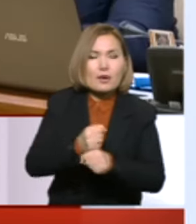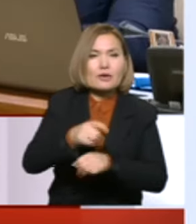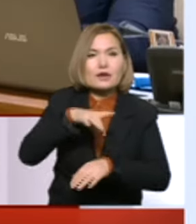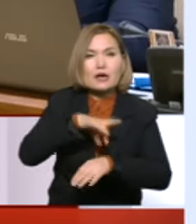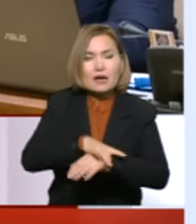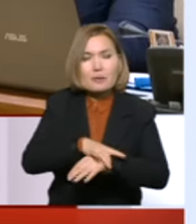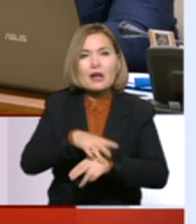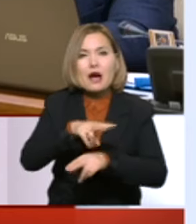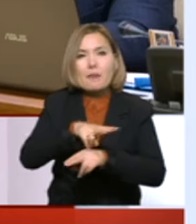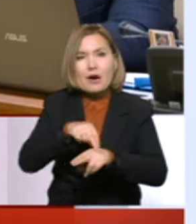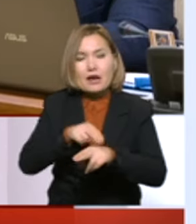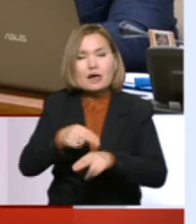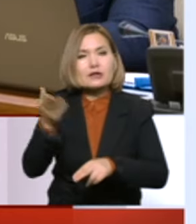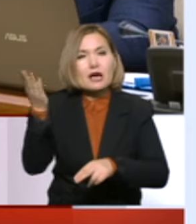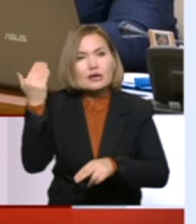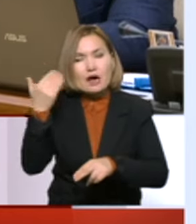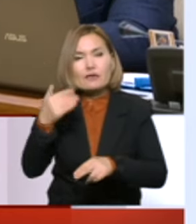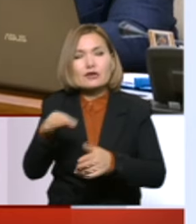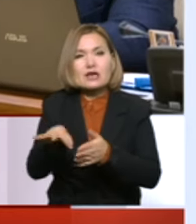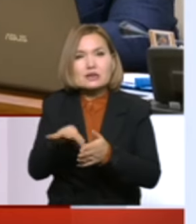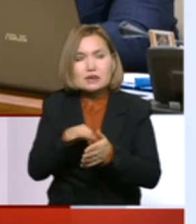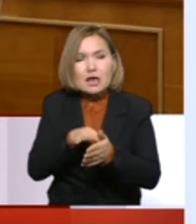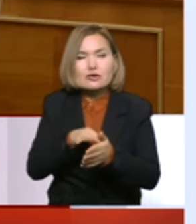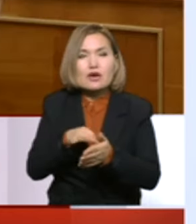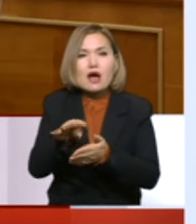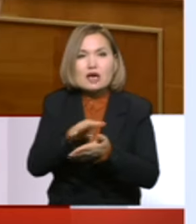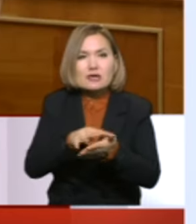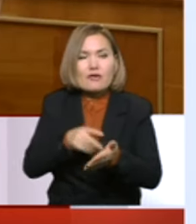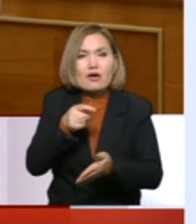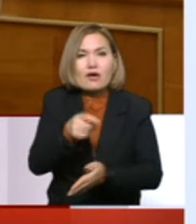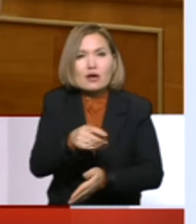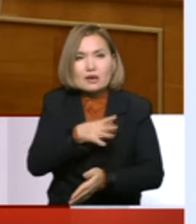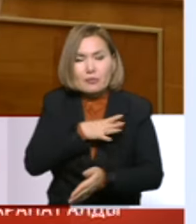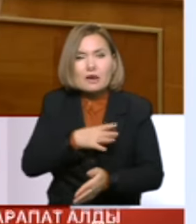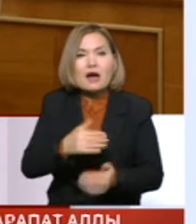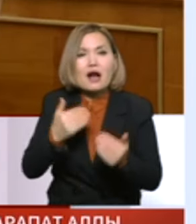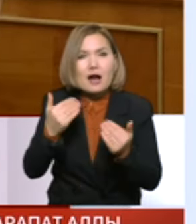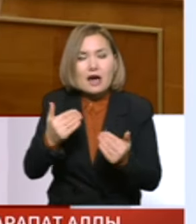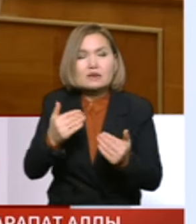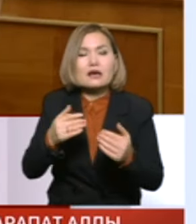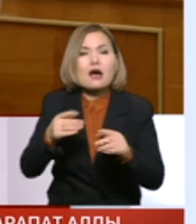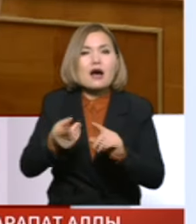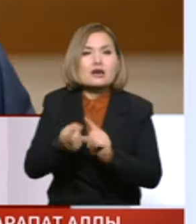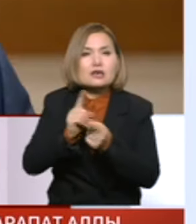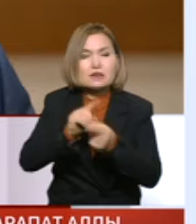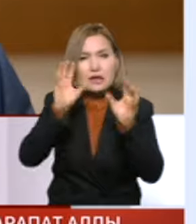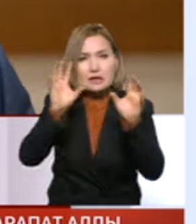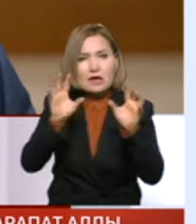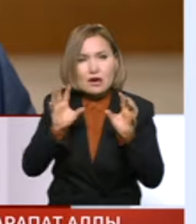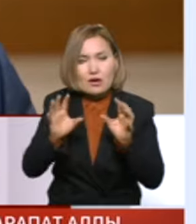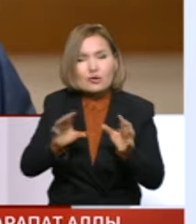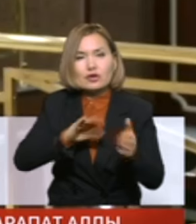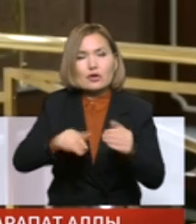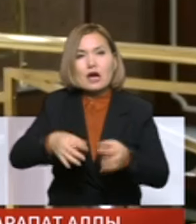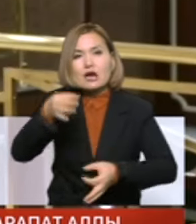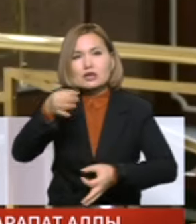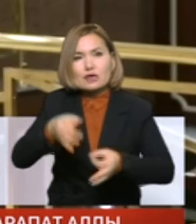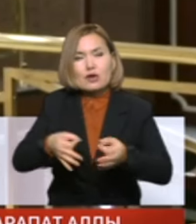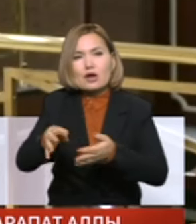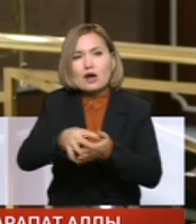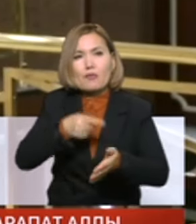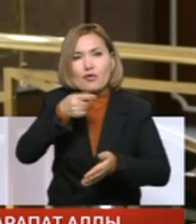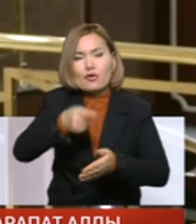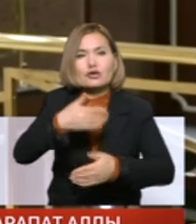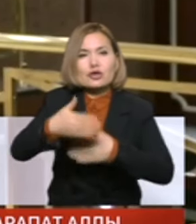бойынша полиция қызметкері хаттама толтырып қана жазалайтын болса, алдағы уақытта оларға арнайы тергеу амалдары жүргізіліп, соңғы жазаны